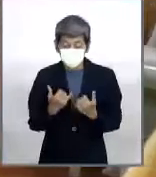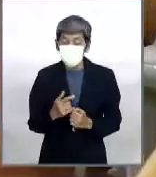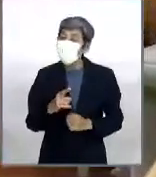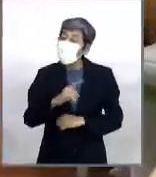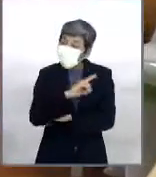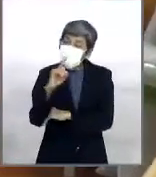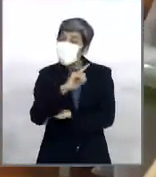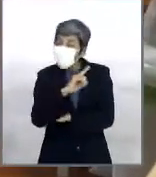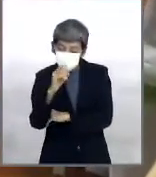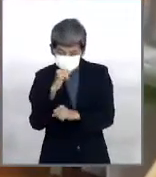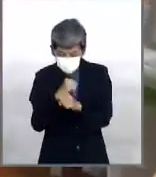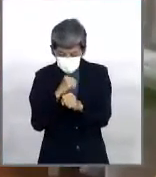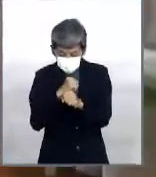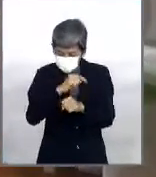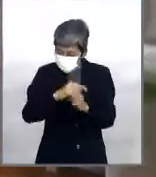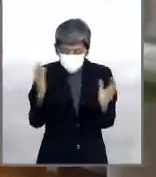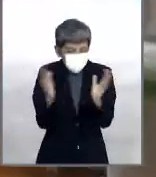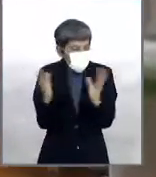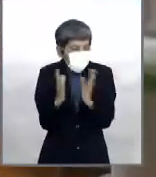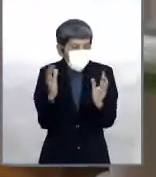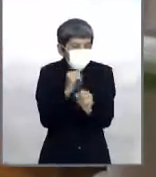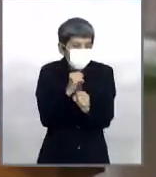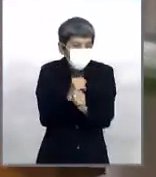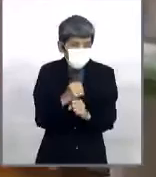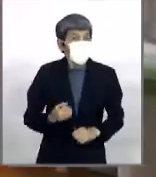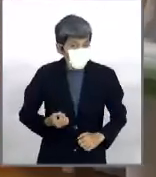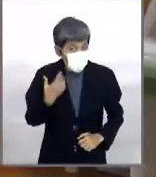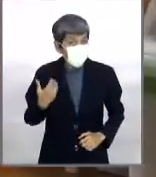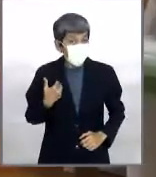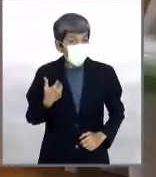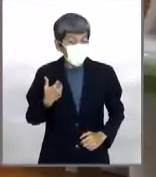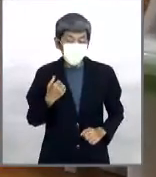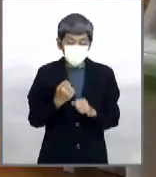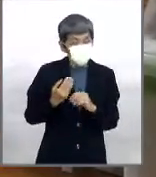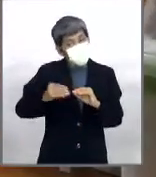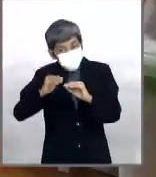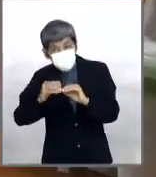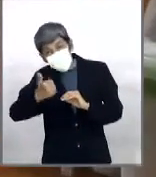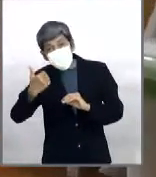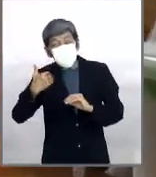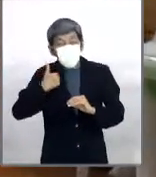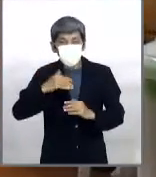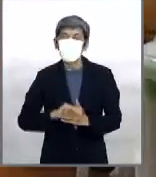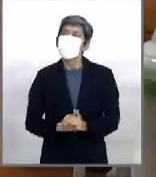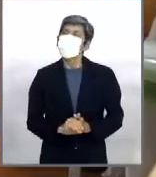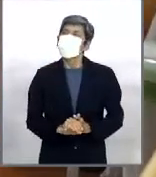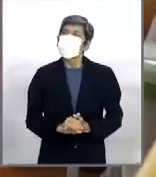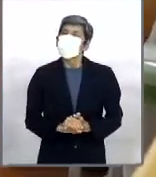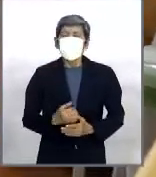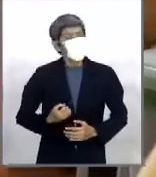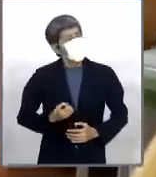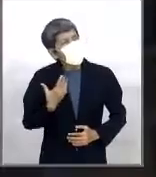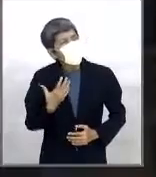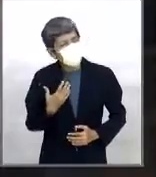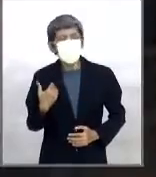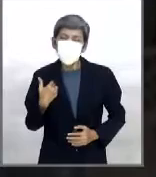วันหนึ่งอ่ะพี่ต้องทำเนี่ยเยอะแยะไปหมดเลย ครับ มันต้องมีเบื่อบ้างอ่ะพี่มีกิจกรรมอื่นทำด้วยไหมคะเนี่ย เออจะถามว่าเบื่อ